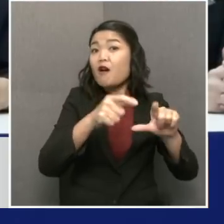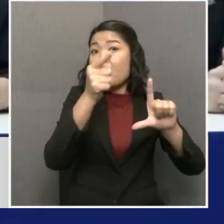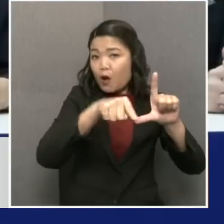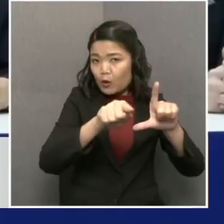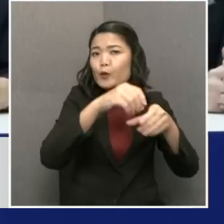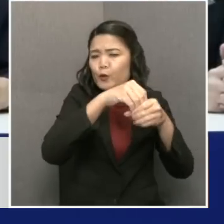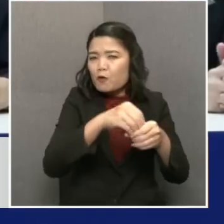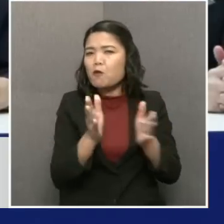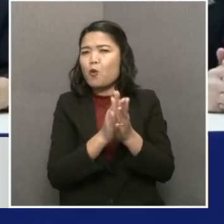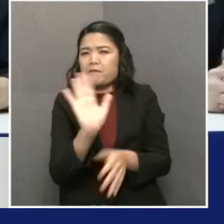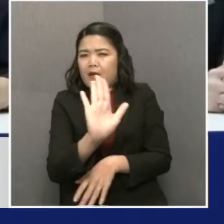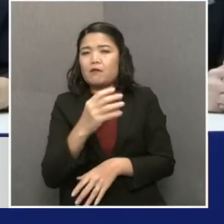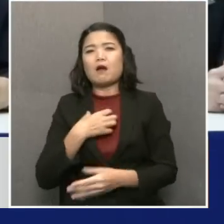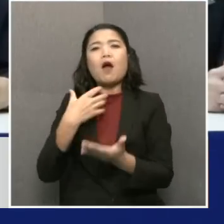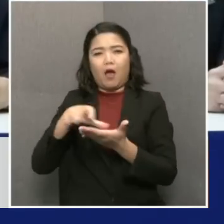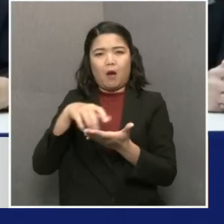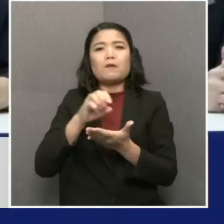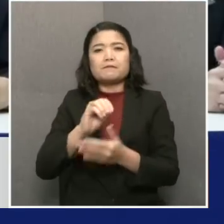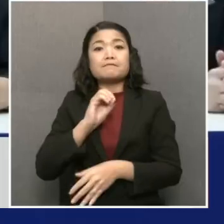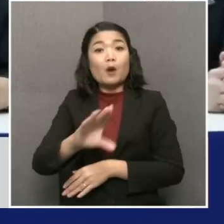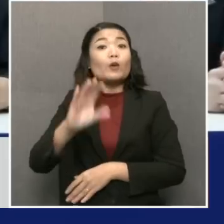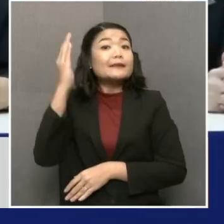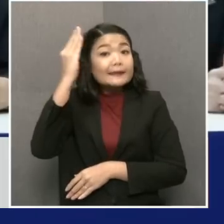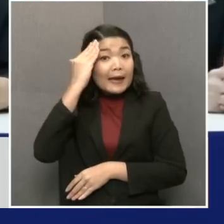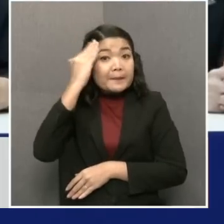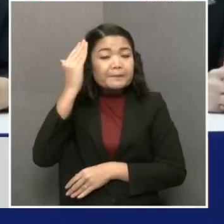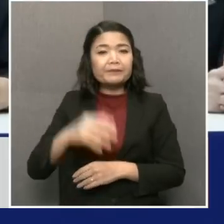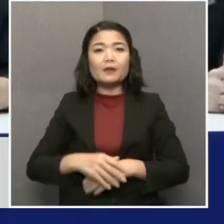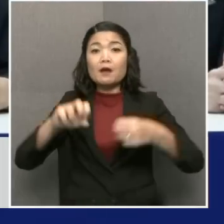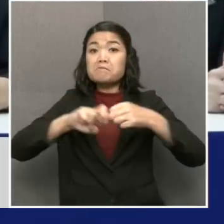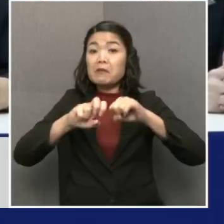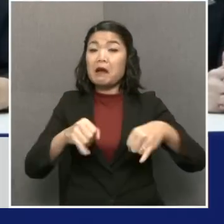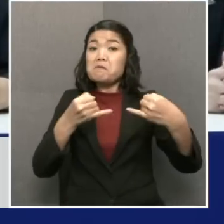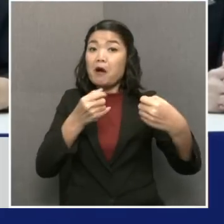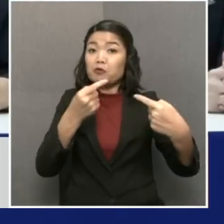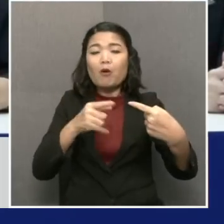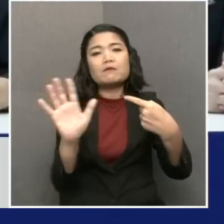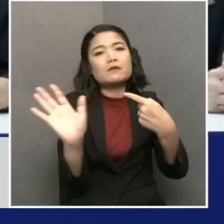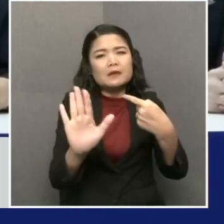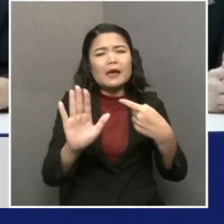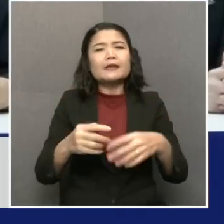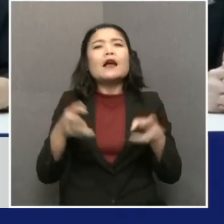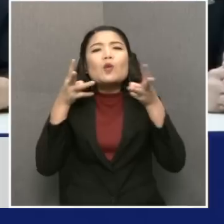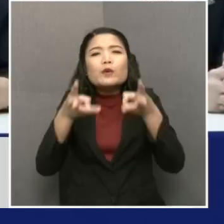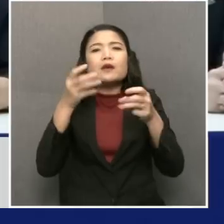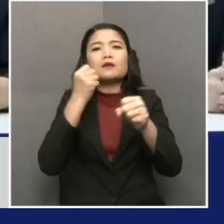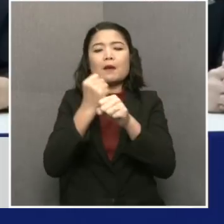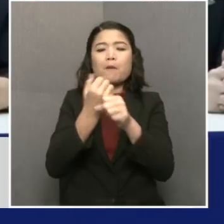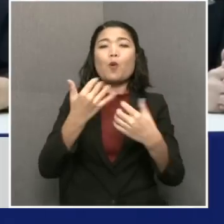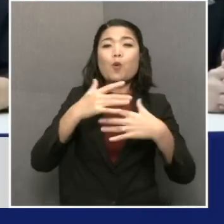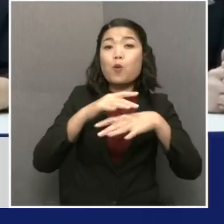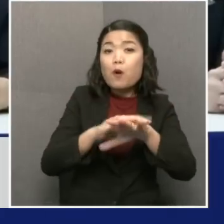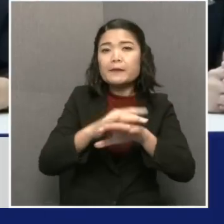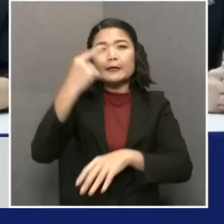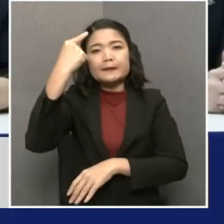ต้องกราบเรียนท่านไว้ไม่ใช่เป็นเรื่องของความขัดแย้งใดๆแต่ว่ามันเป็นเรื่องของการแนวทางการทำงานในเรื่องของความ